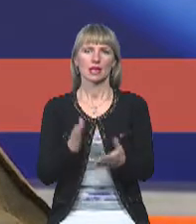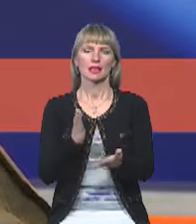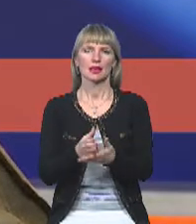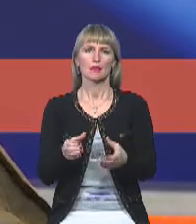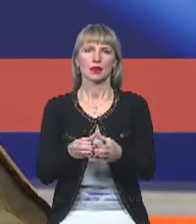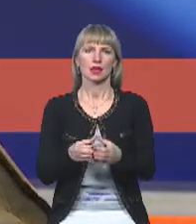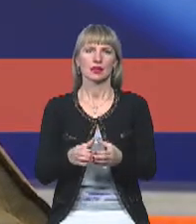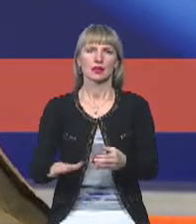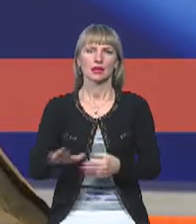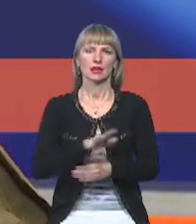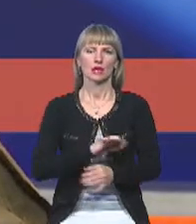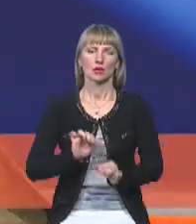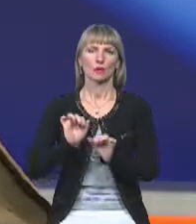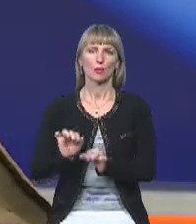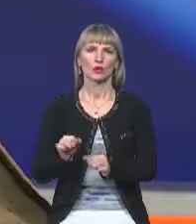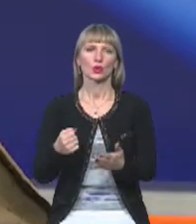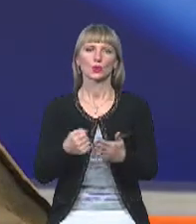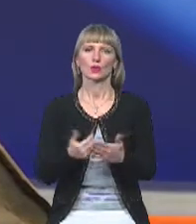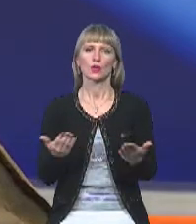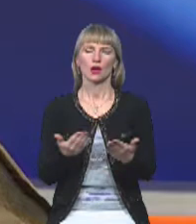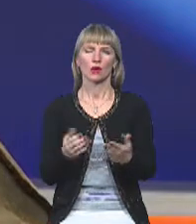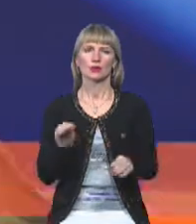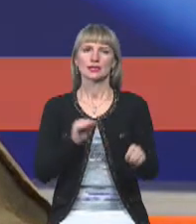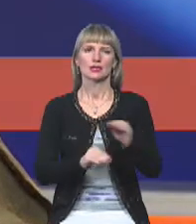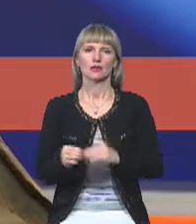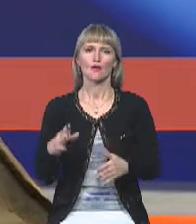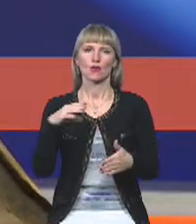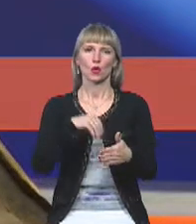бригада територіальної оборони, до складу якої